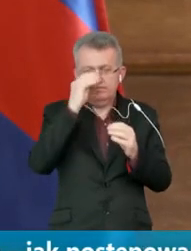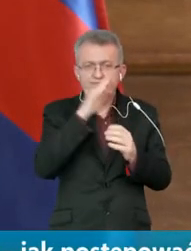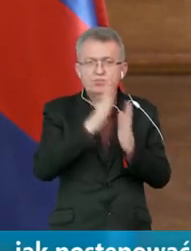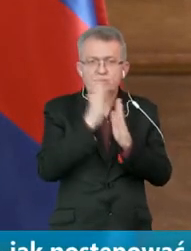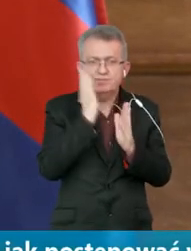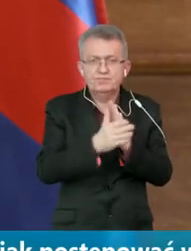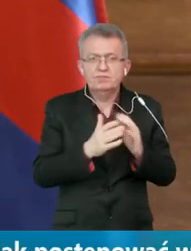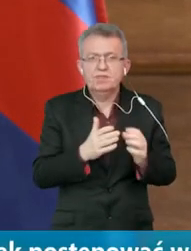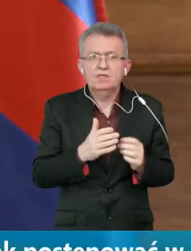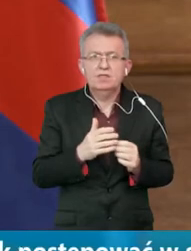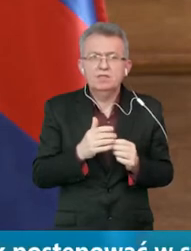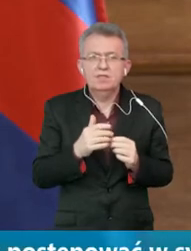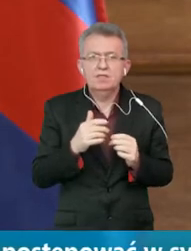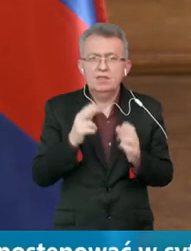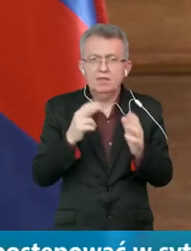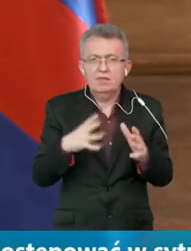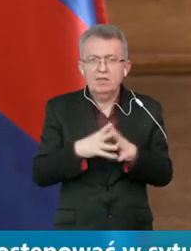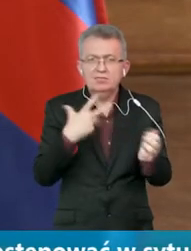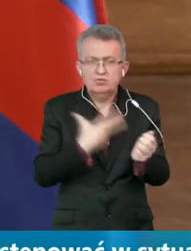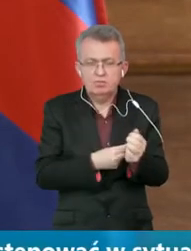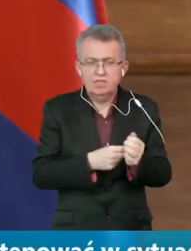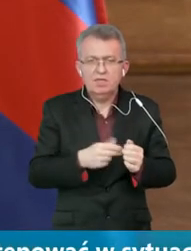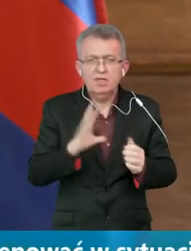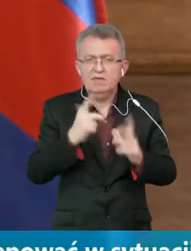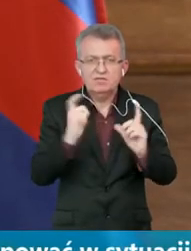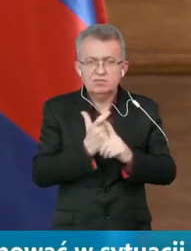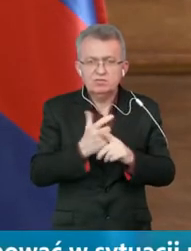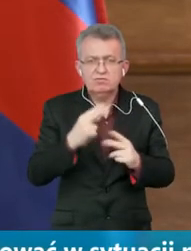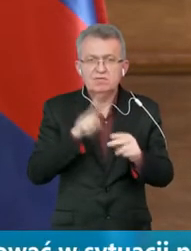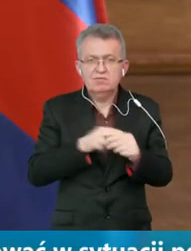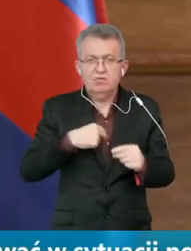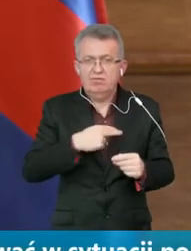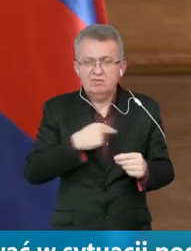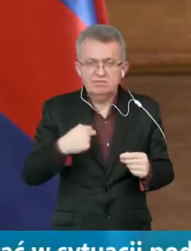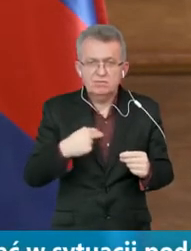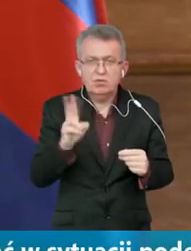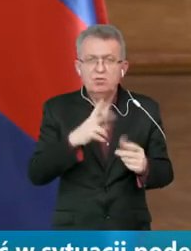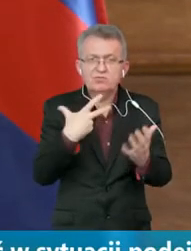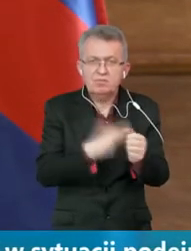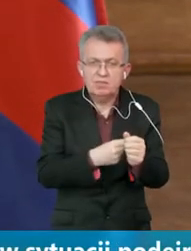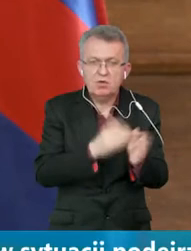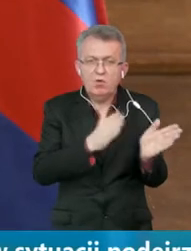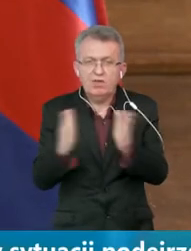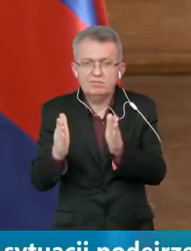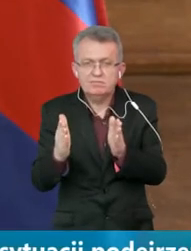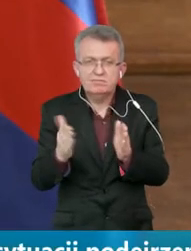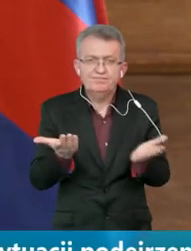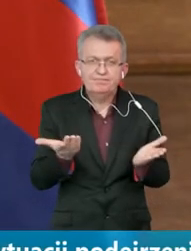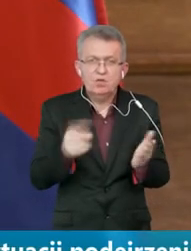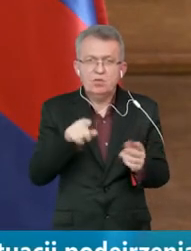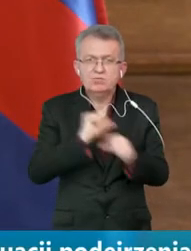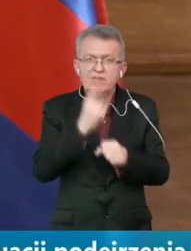kierować na szczepienia. Nie wszystko tutaj od nas zależy, to kogo szczepimy, w jakiej kolejności. To